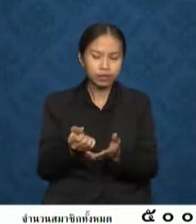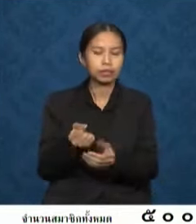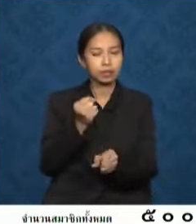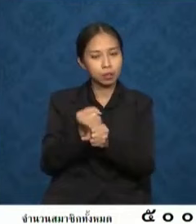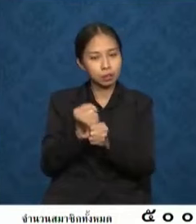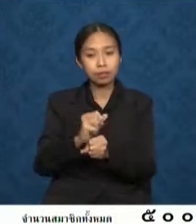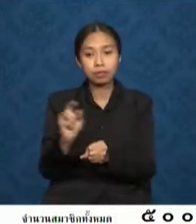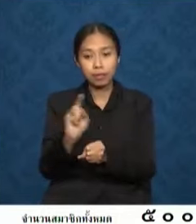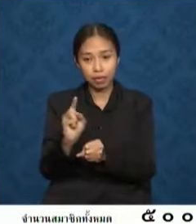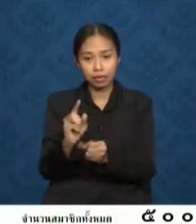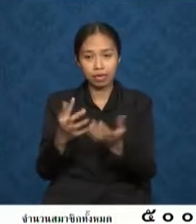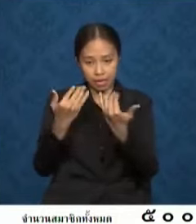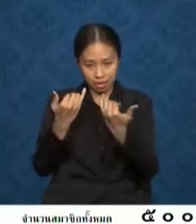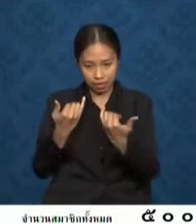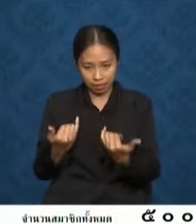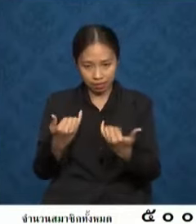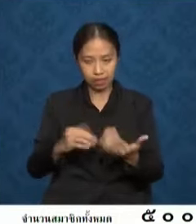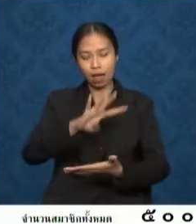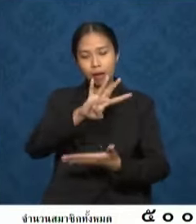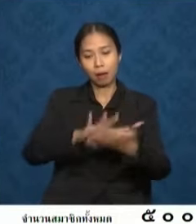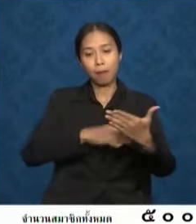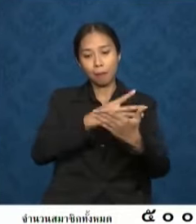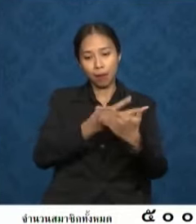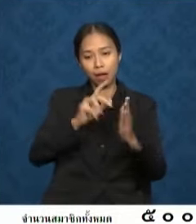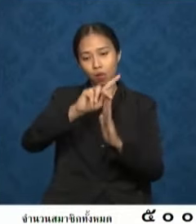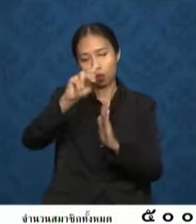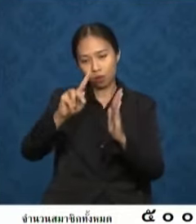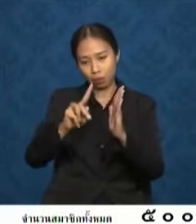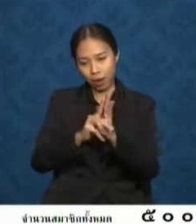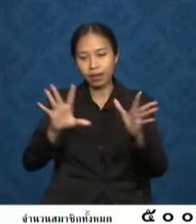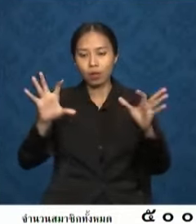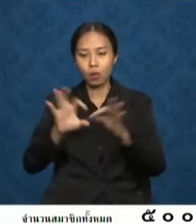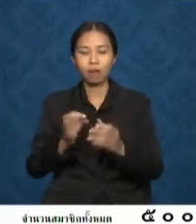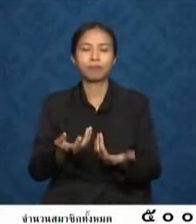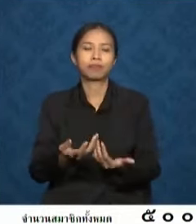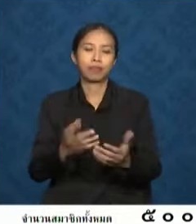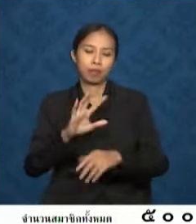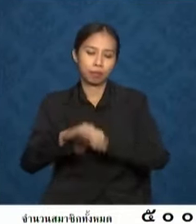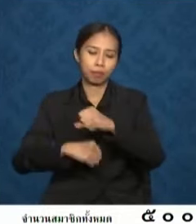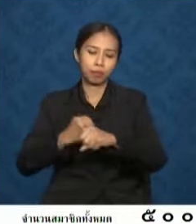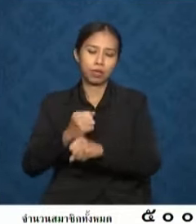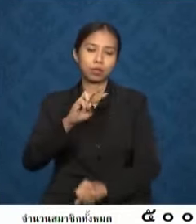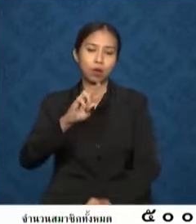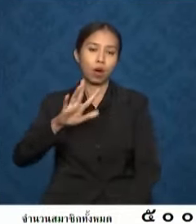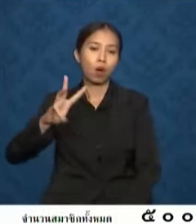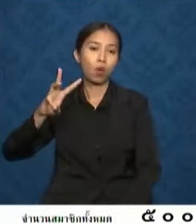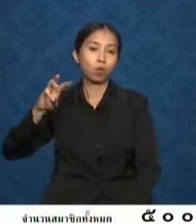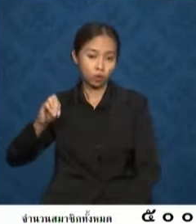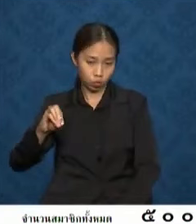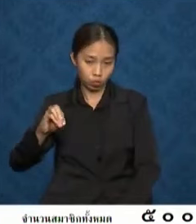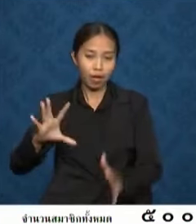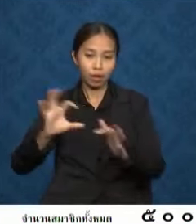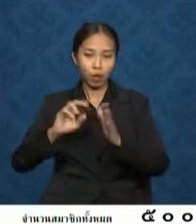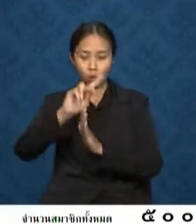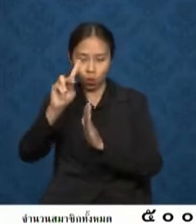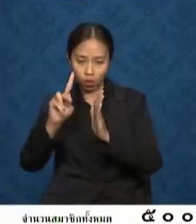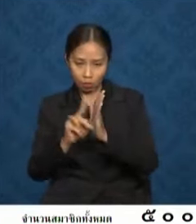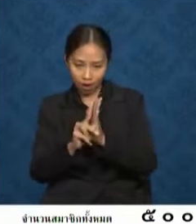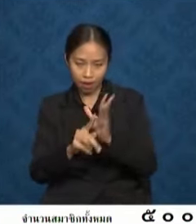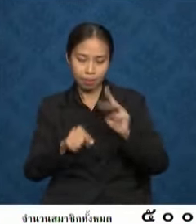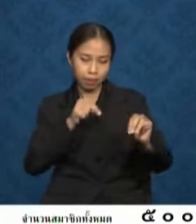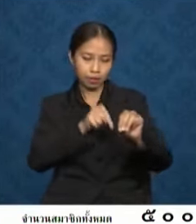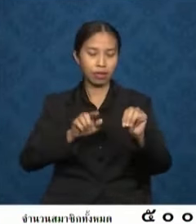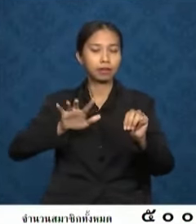ครับก็คือการทบทวนพระราชบัญญัติการถวายความปลอดภัยพ.ศ 2560โดยเฉพาะในมาตราที่